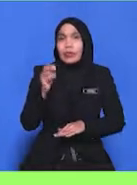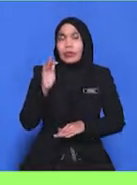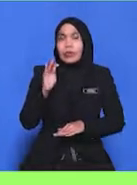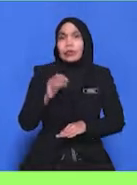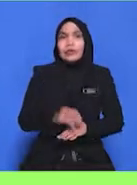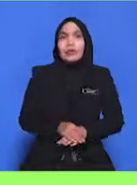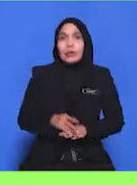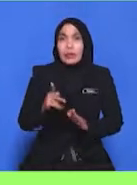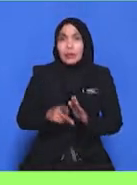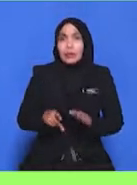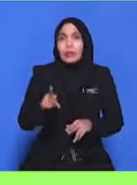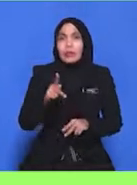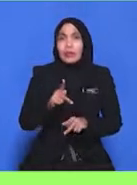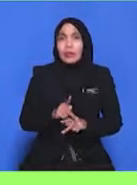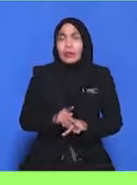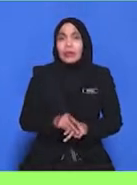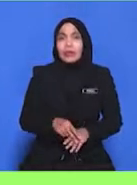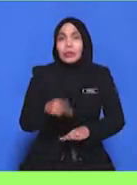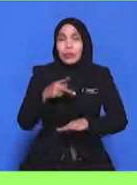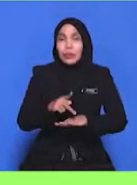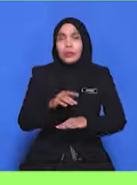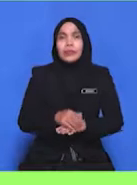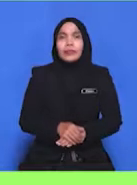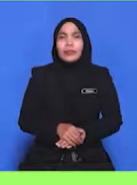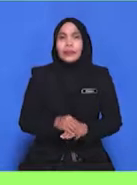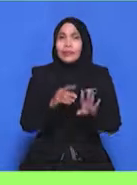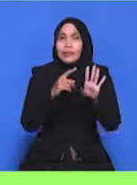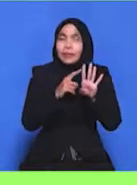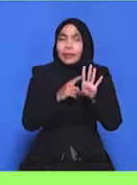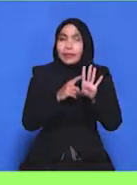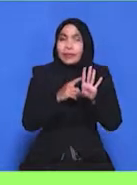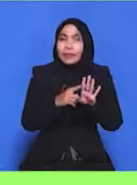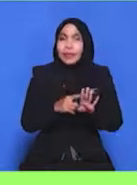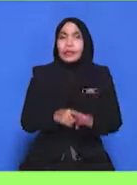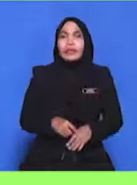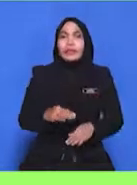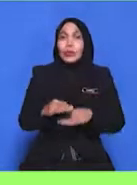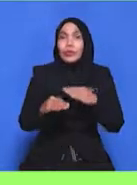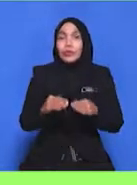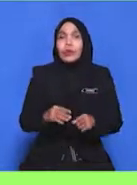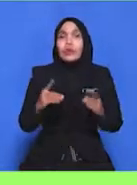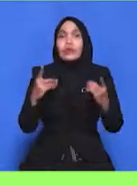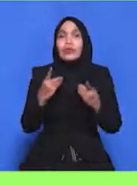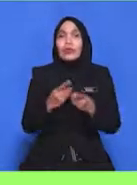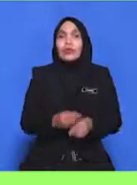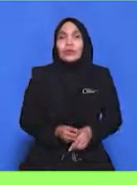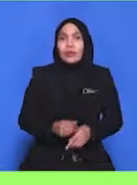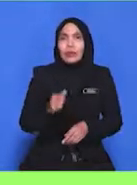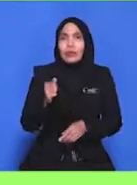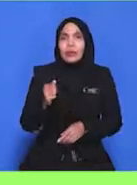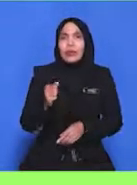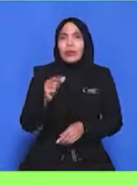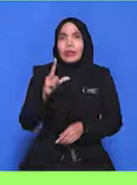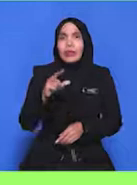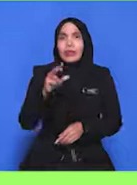sistem pengangkutan awam. Empat, menubuhkan Dewan Al-Jundu, iaitu dalam